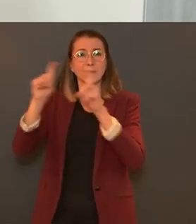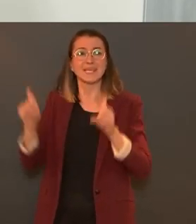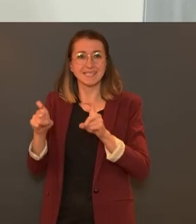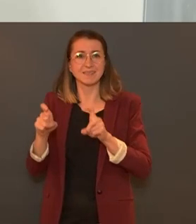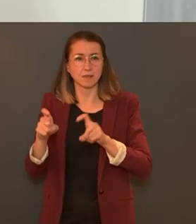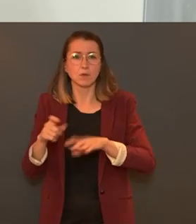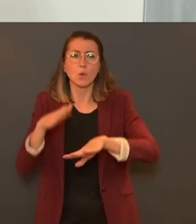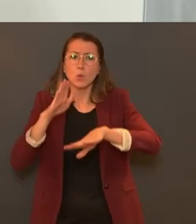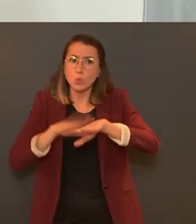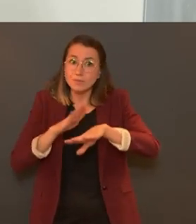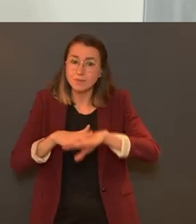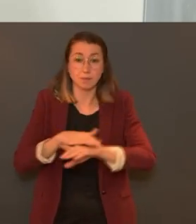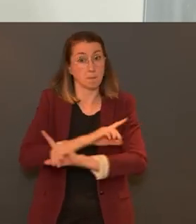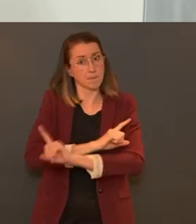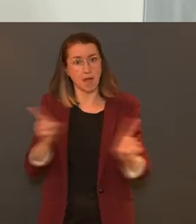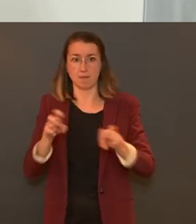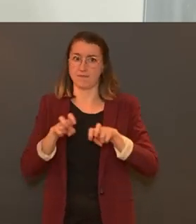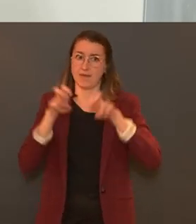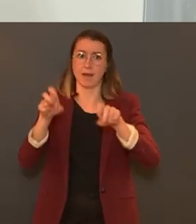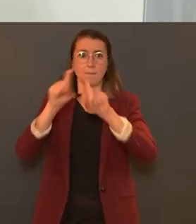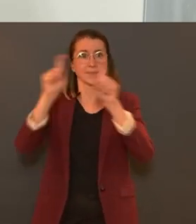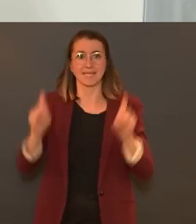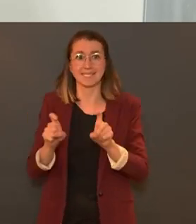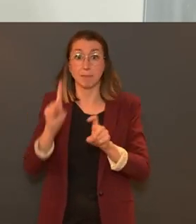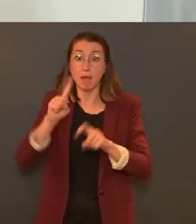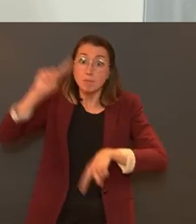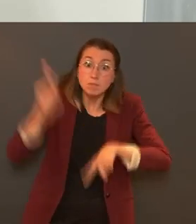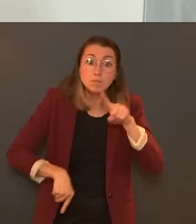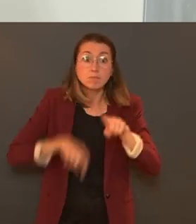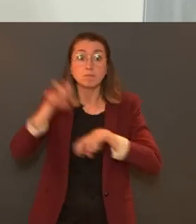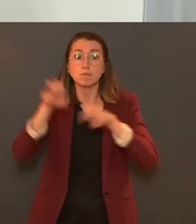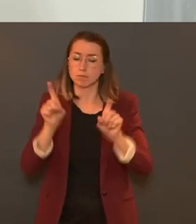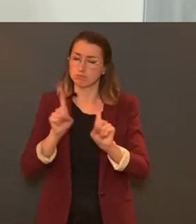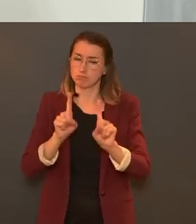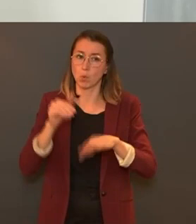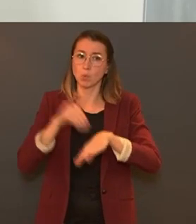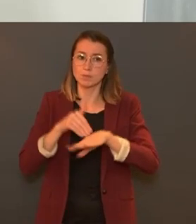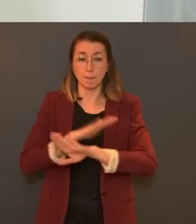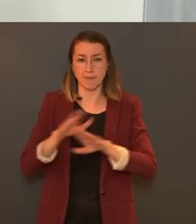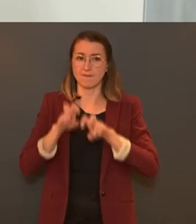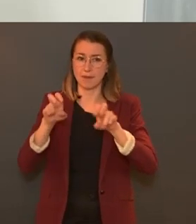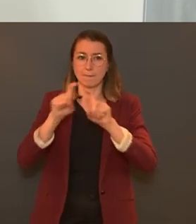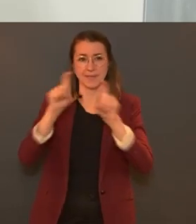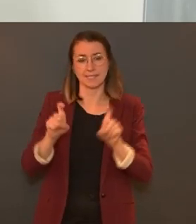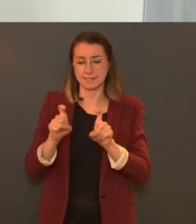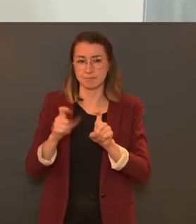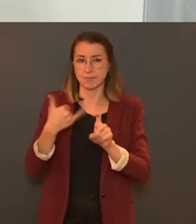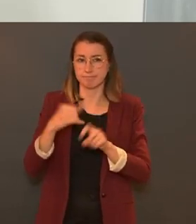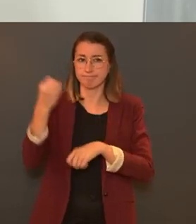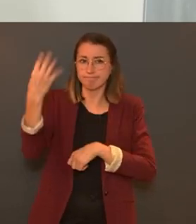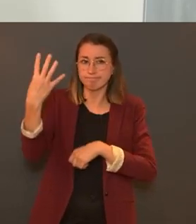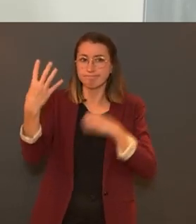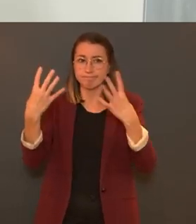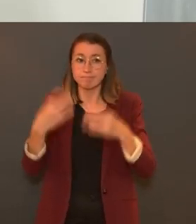mais pas plus interdit, afin d'établir des règles harmonisées avec le reste des pays européens. Dès lors,